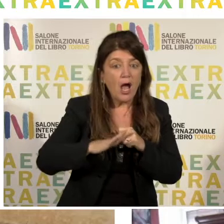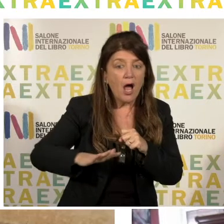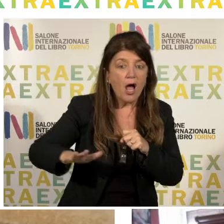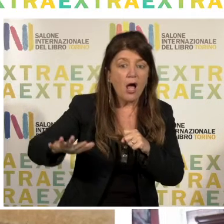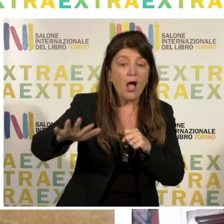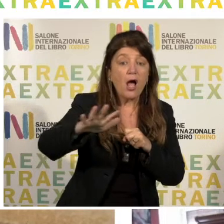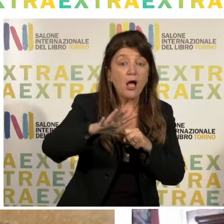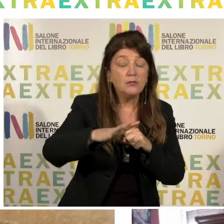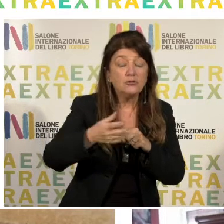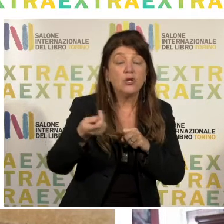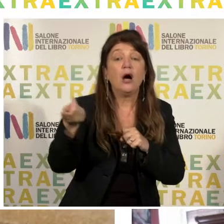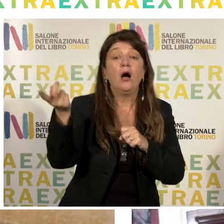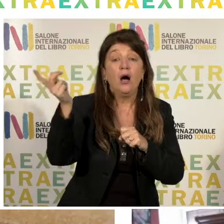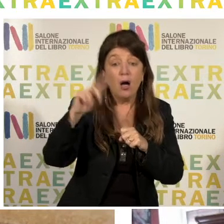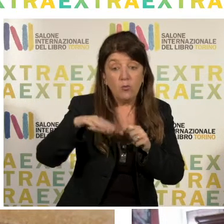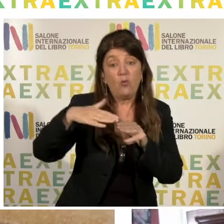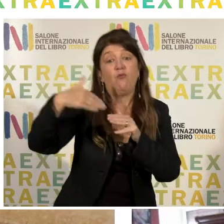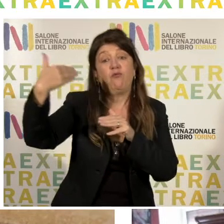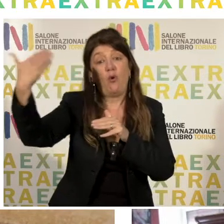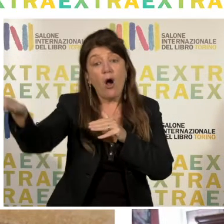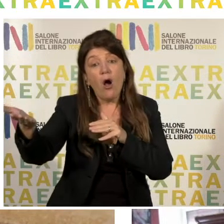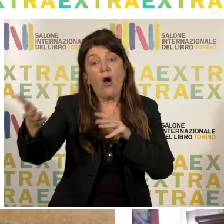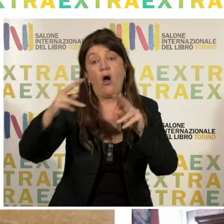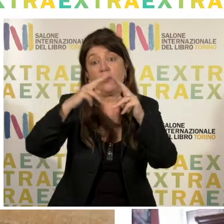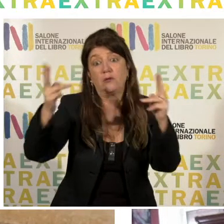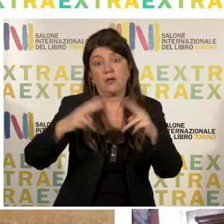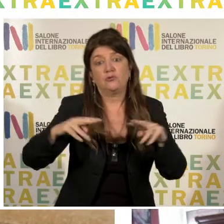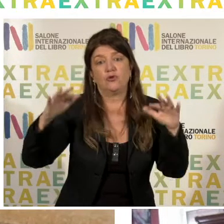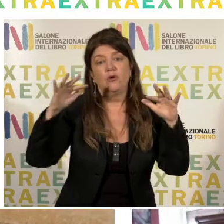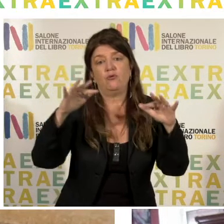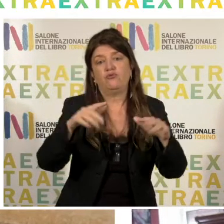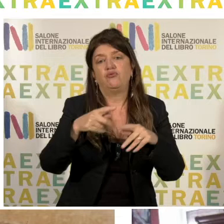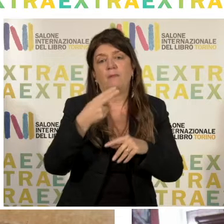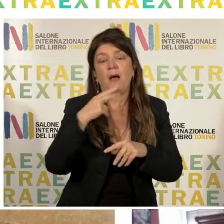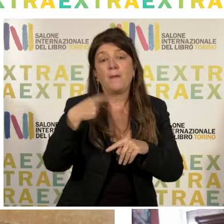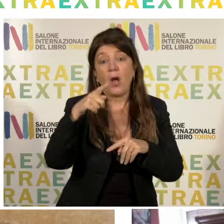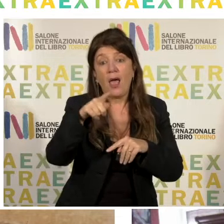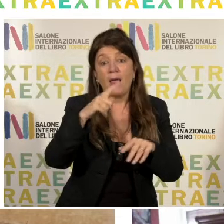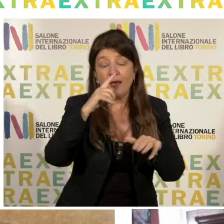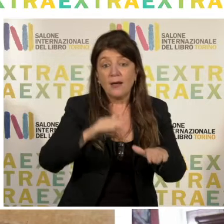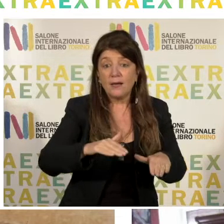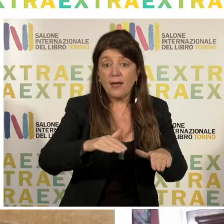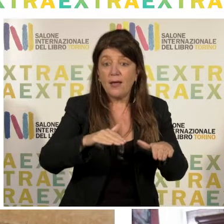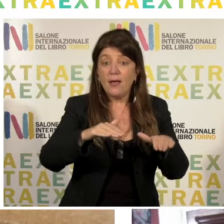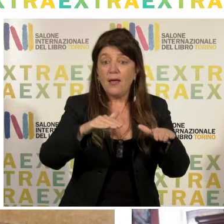Francia, ma poi nella sua vita adulta ha cominciato a